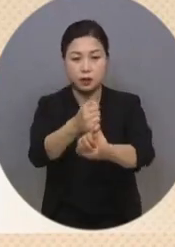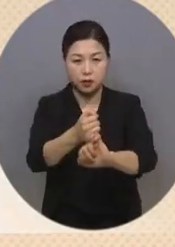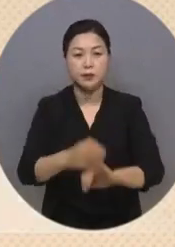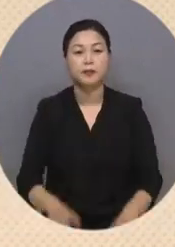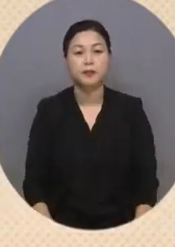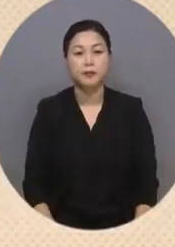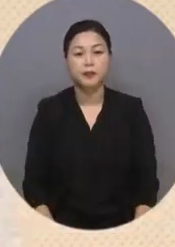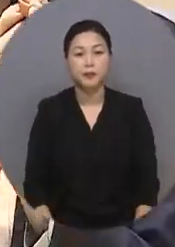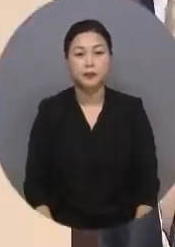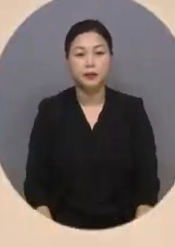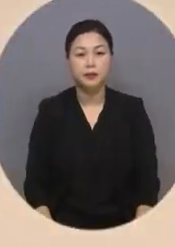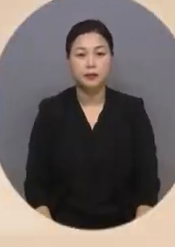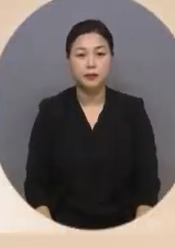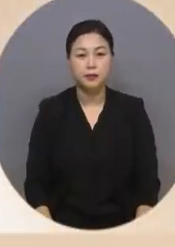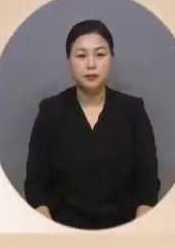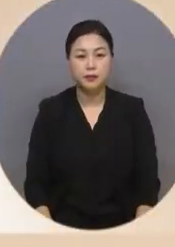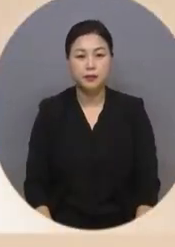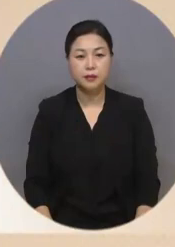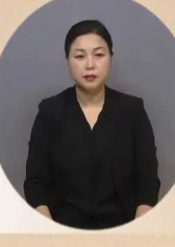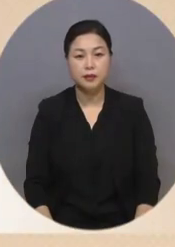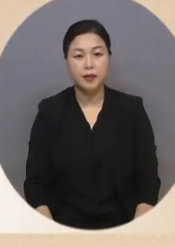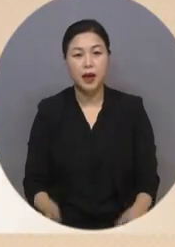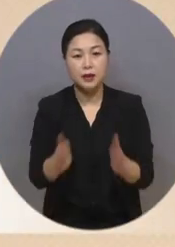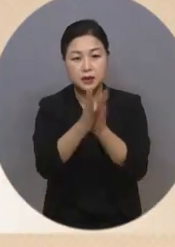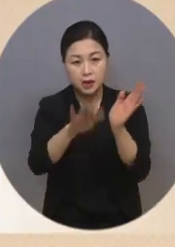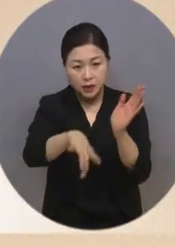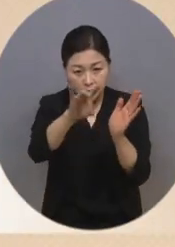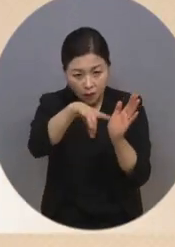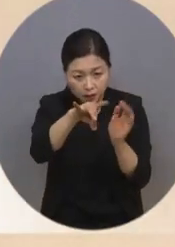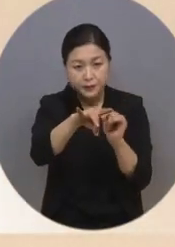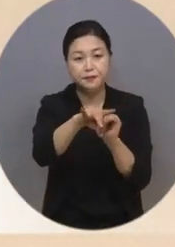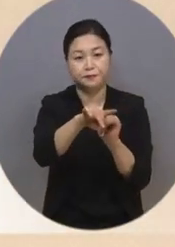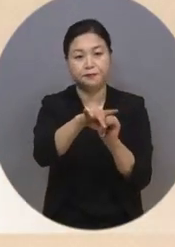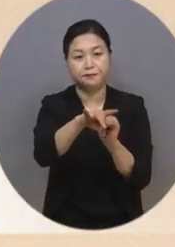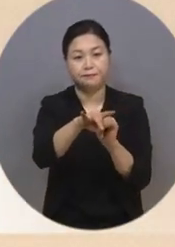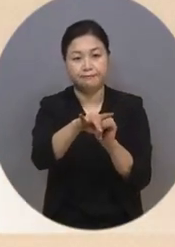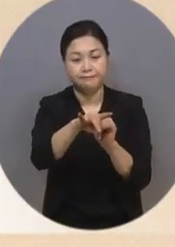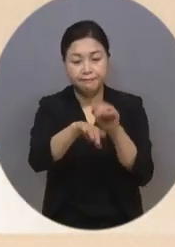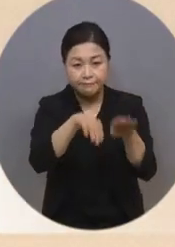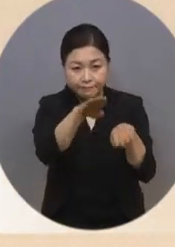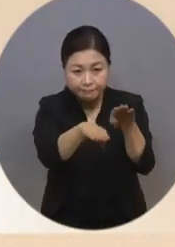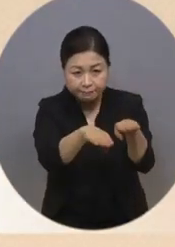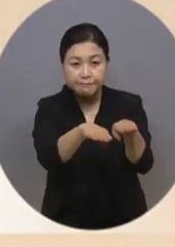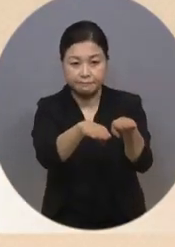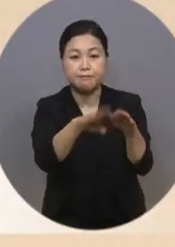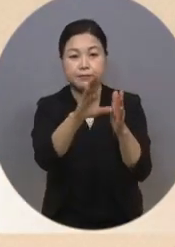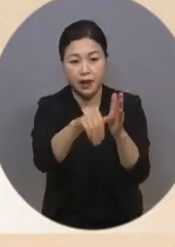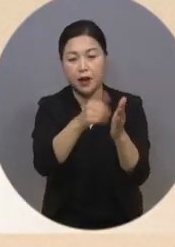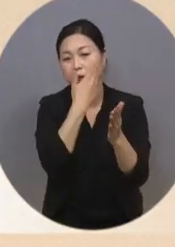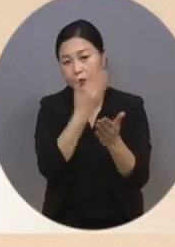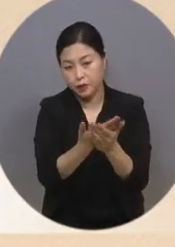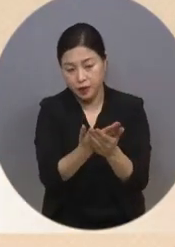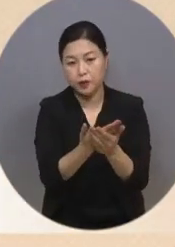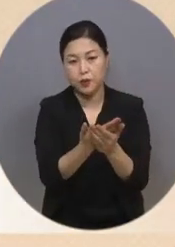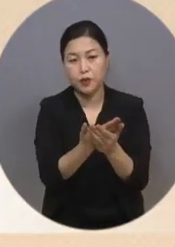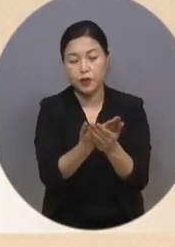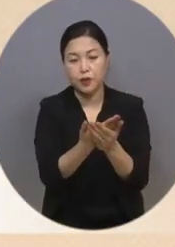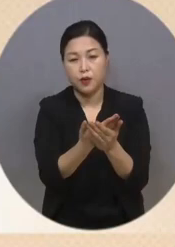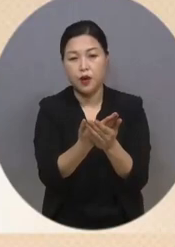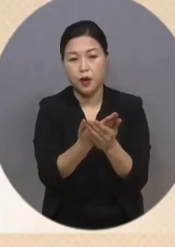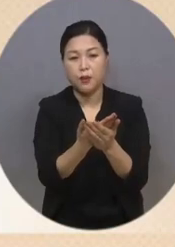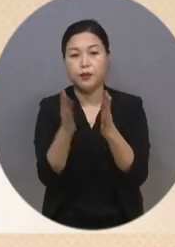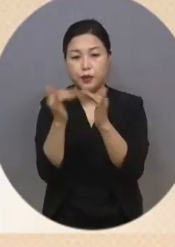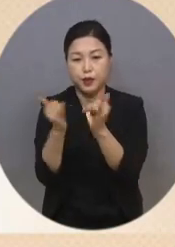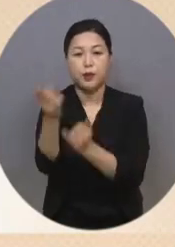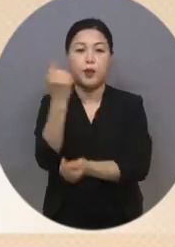다하도록 하겠습니다. 작은 시작을 하는 저희 더 아름다운 세상의 출발점에서 이렇게 소중하고